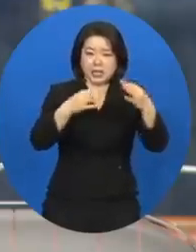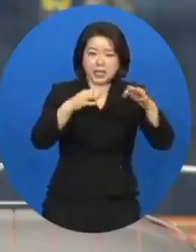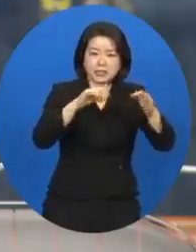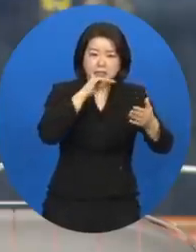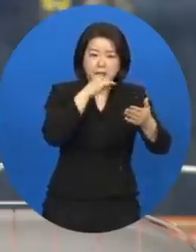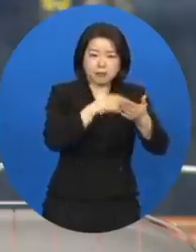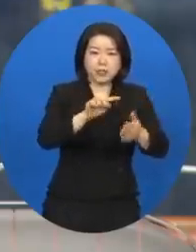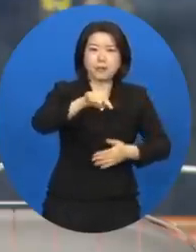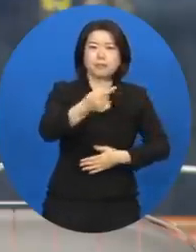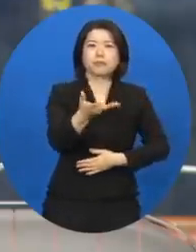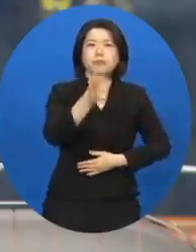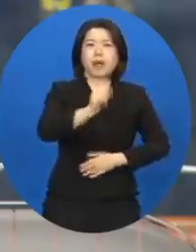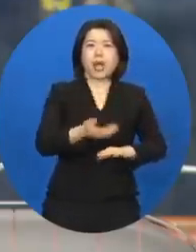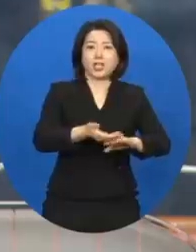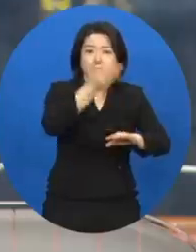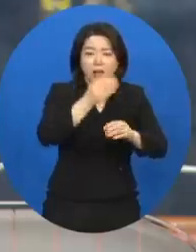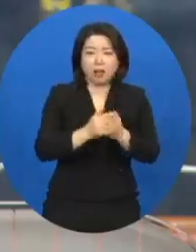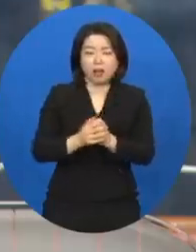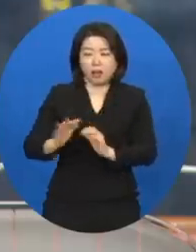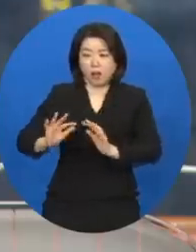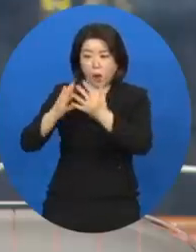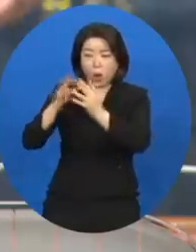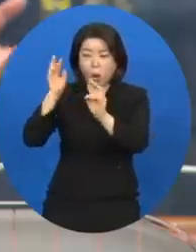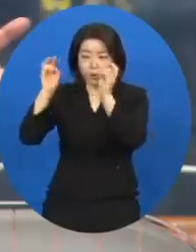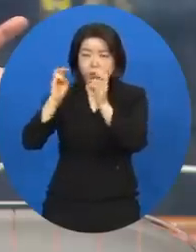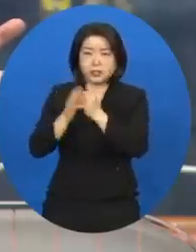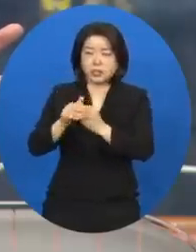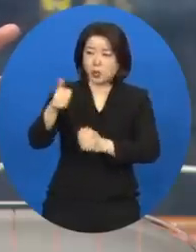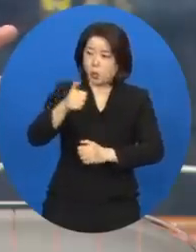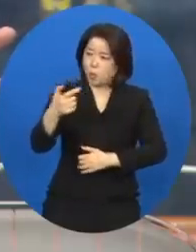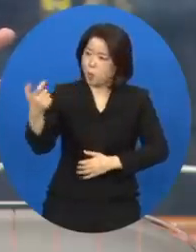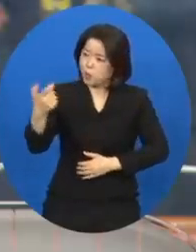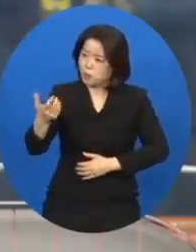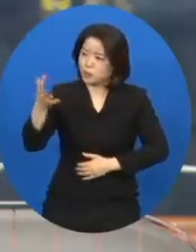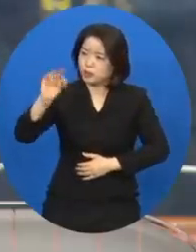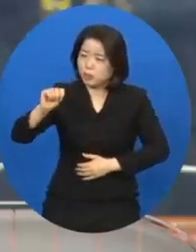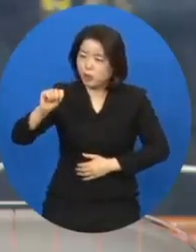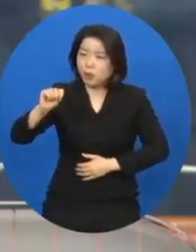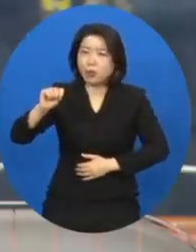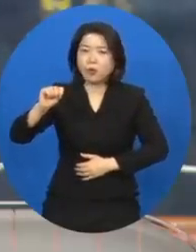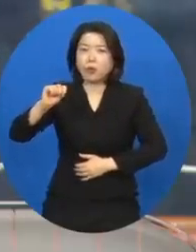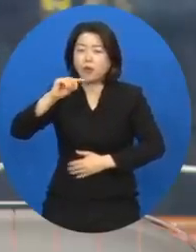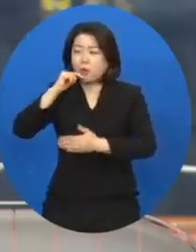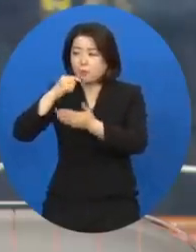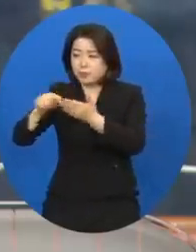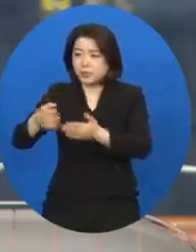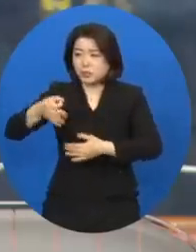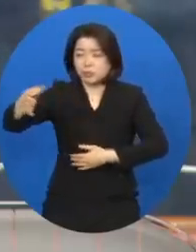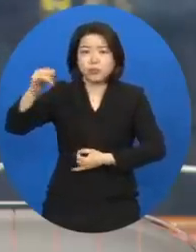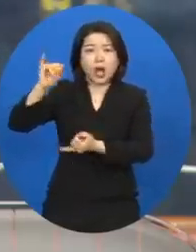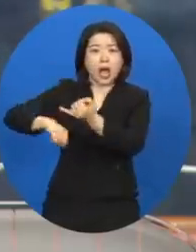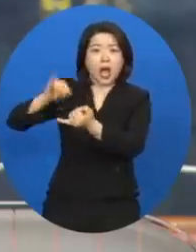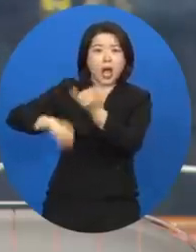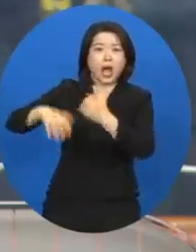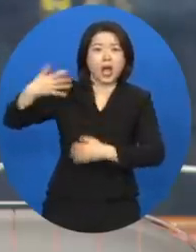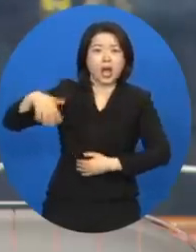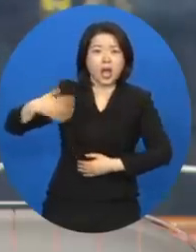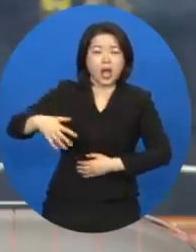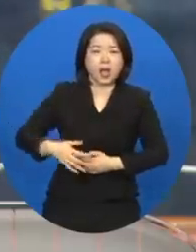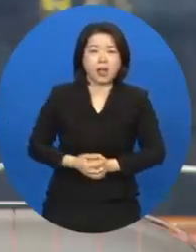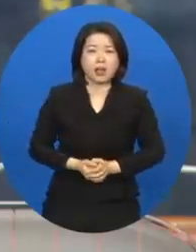100억이 넘고 건축회사에다가 한 5, 60억 정도의 건축비를 지불하지 못하고 있는